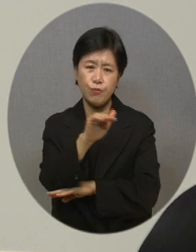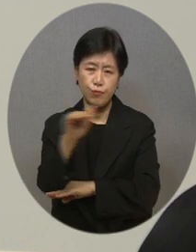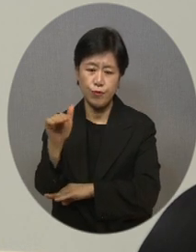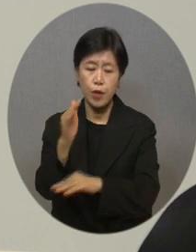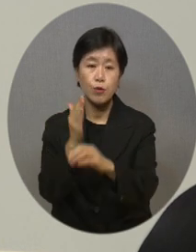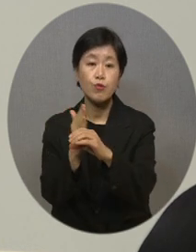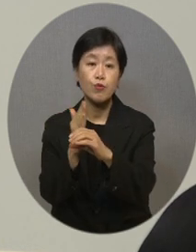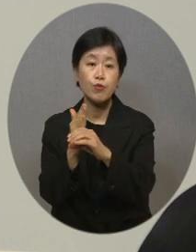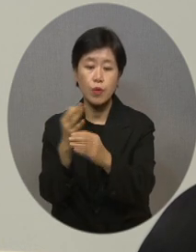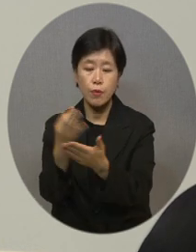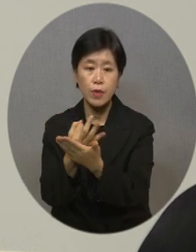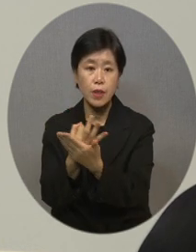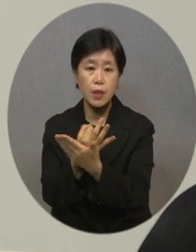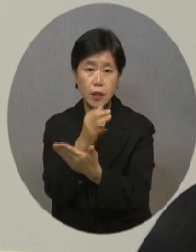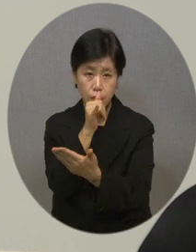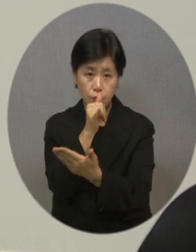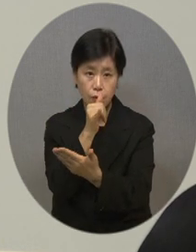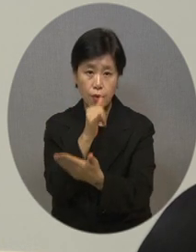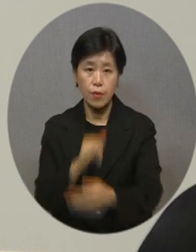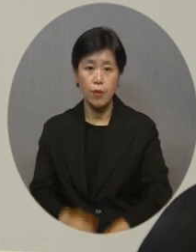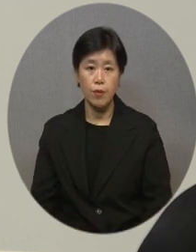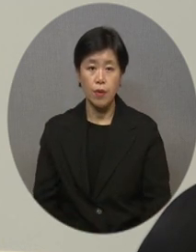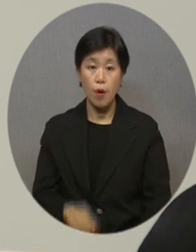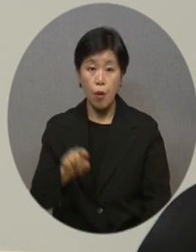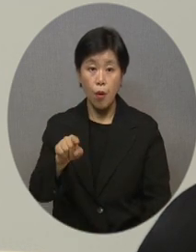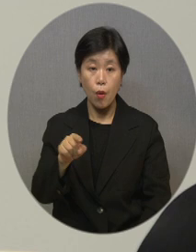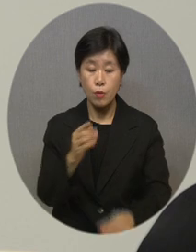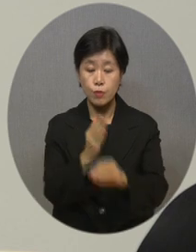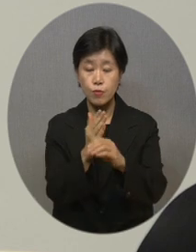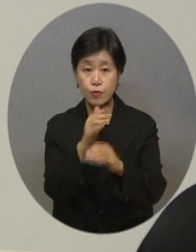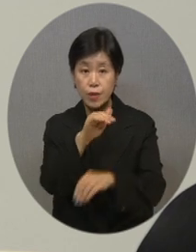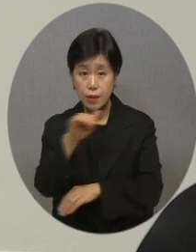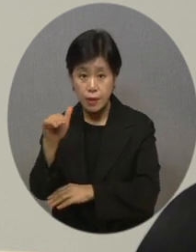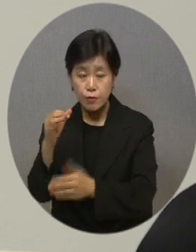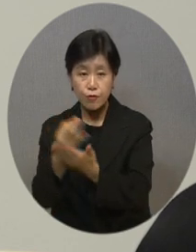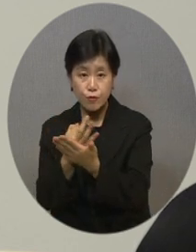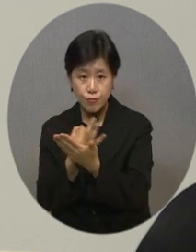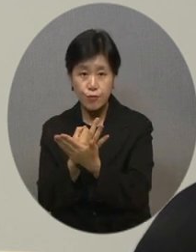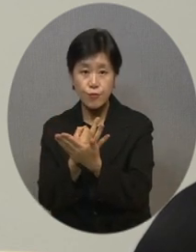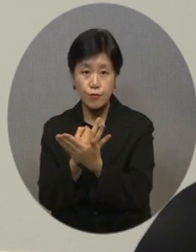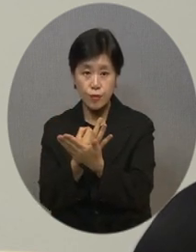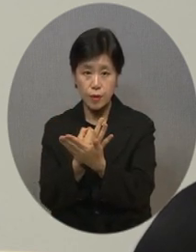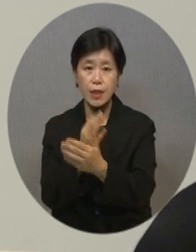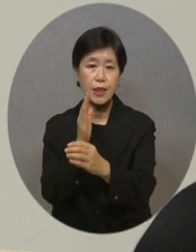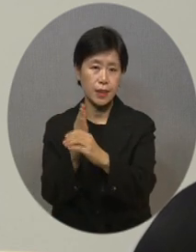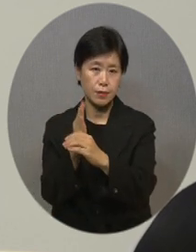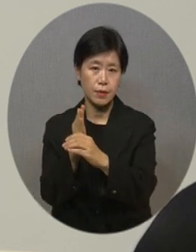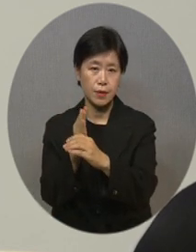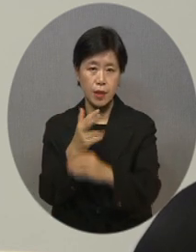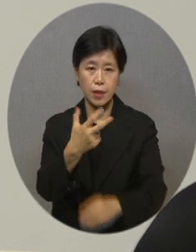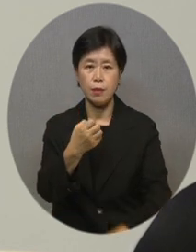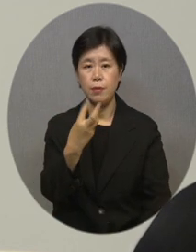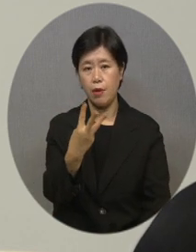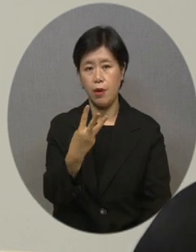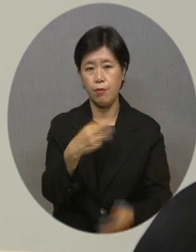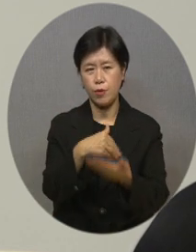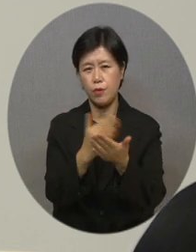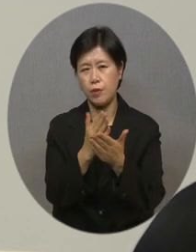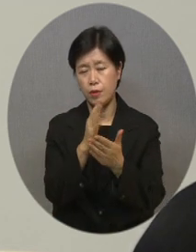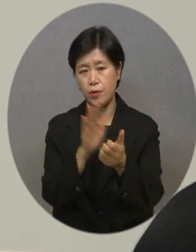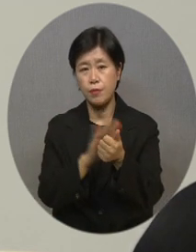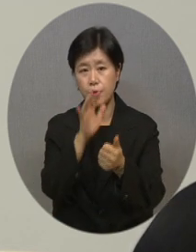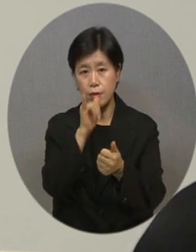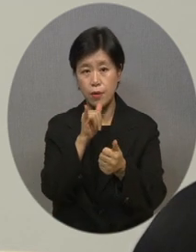가지고 73개의 서비스를 저희가 기준으로 산 복지의 기준이 되는 겁니다. 1위는 지금 208만